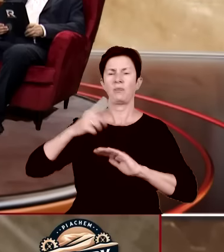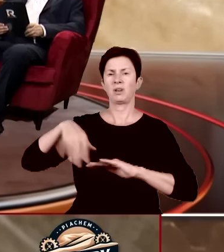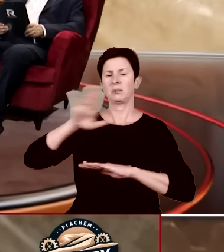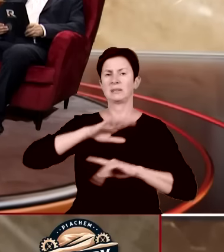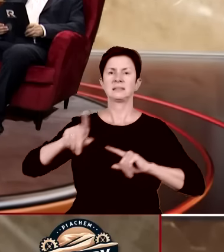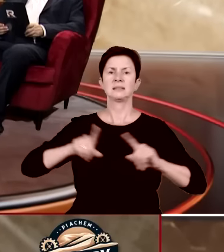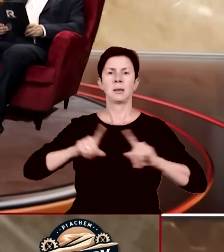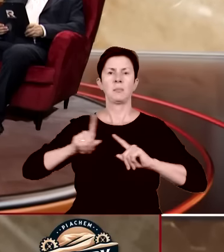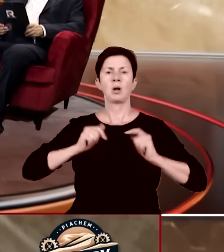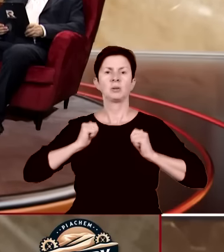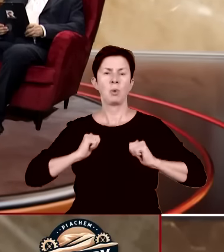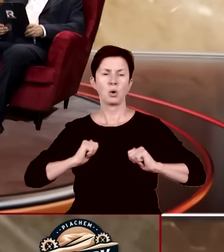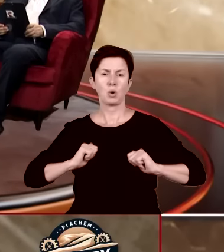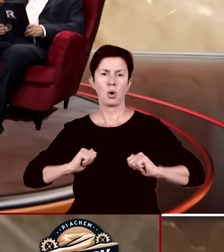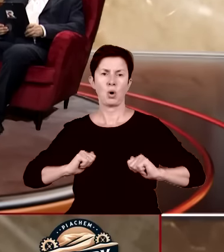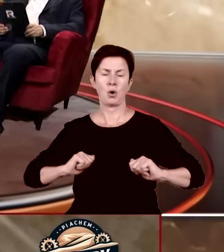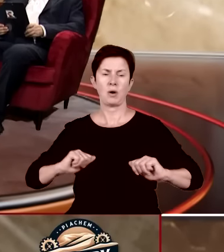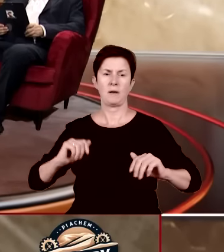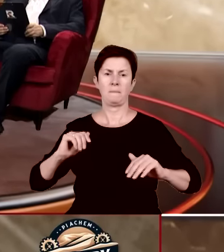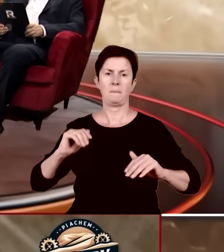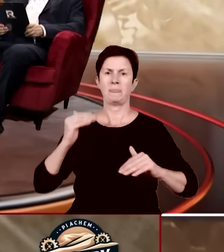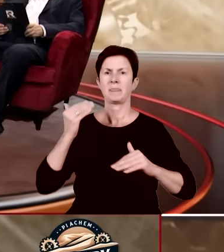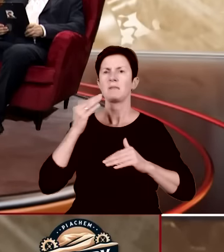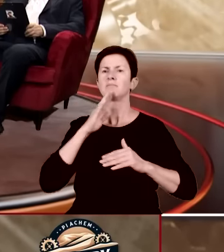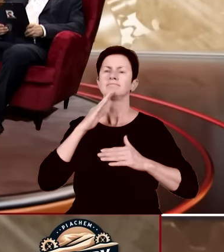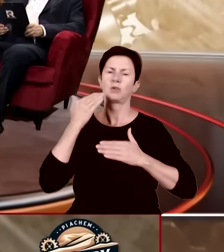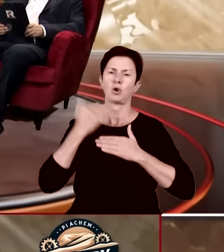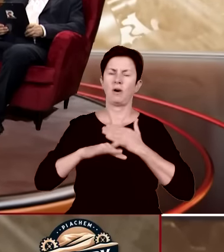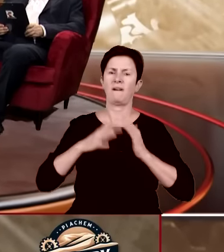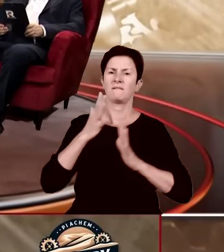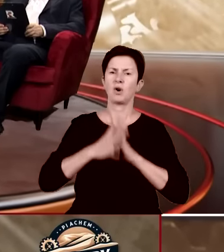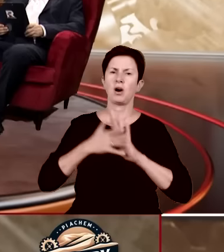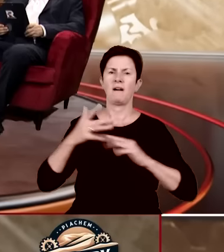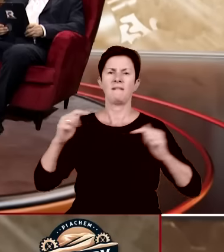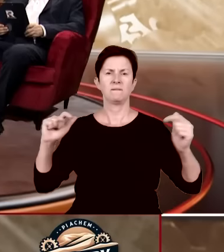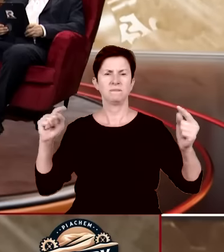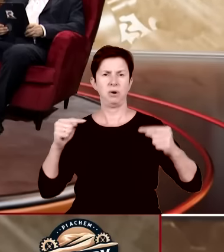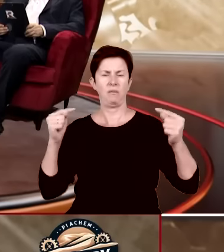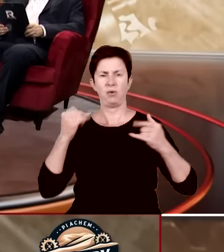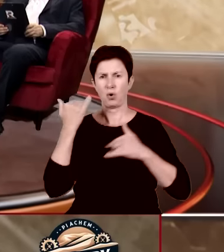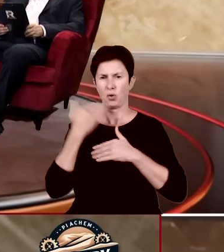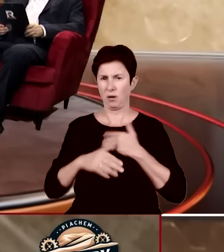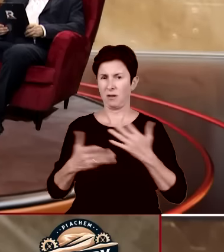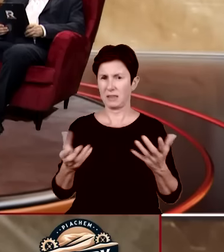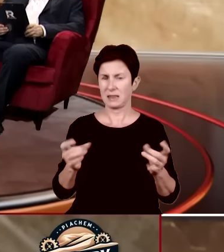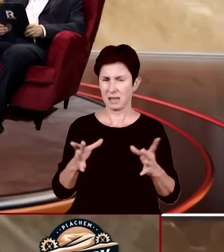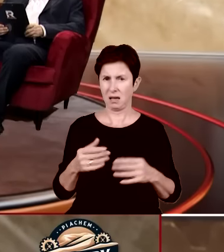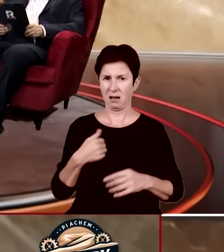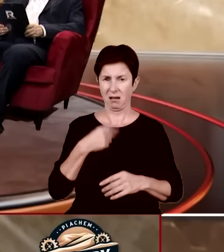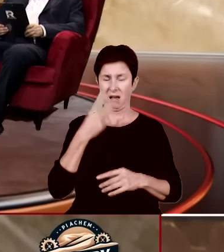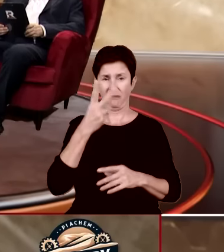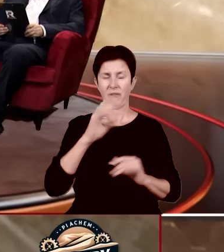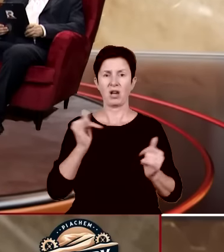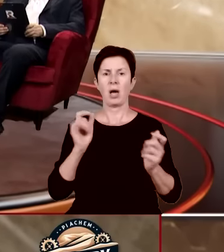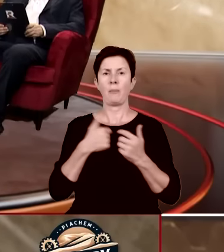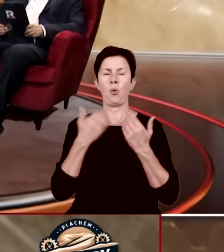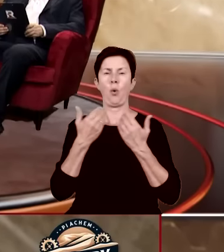pokoju, końca pewnych wojen, sporów, no ale rozumiem, że tutaj patrząc na ceremonię igrzysk olimpijskich, to